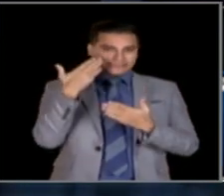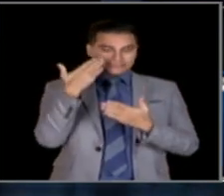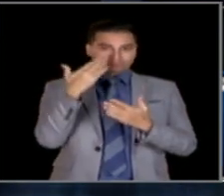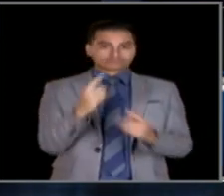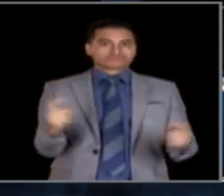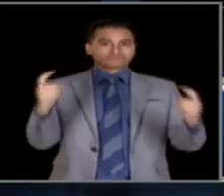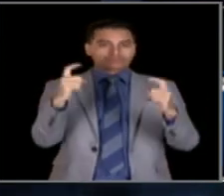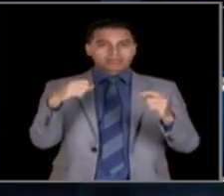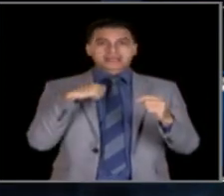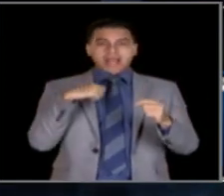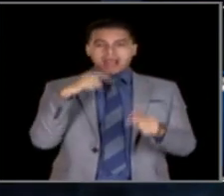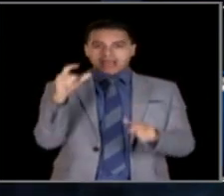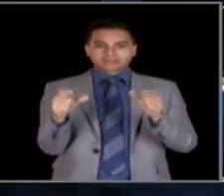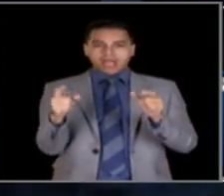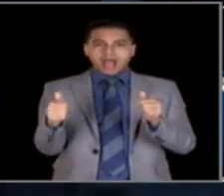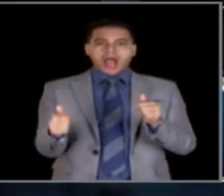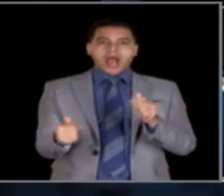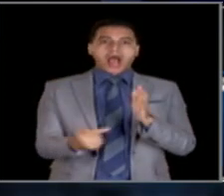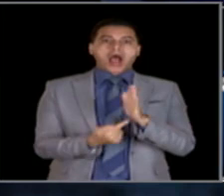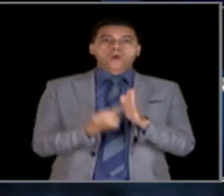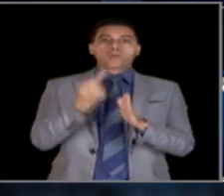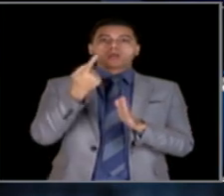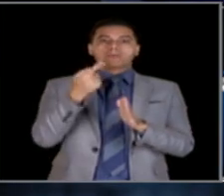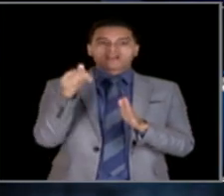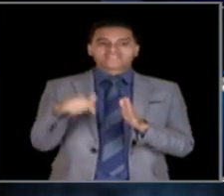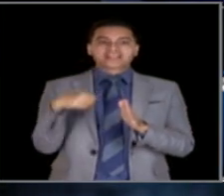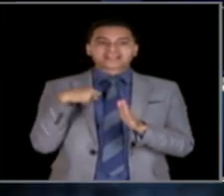وكان نادي منهم أول مرة يوصل للنهائي،